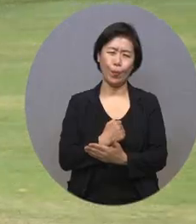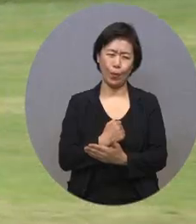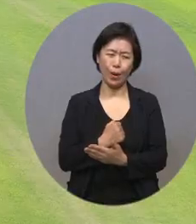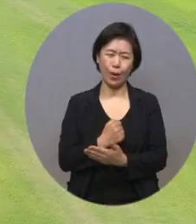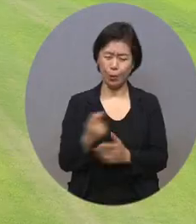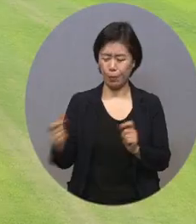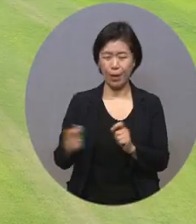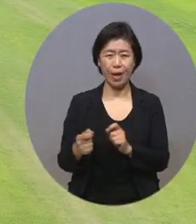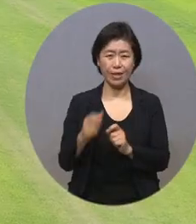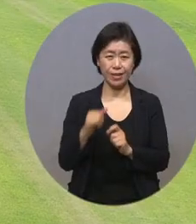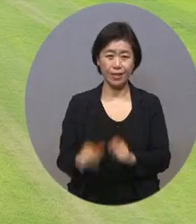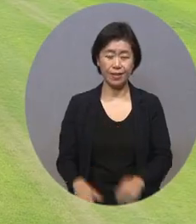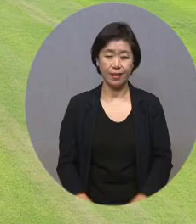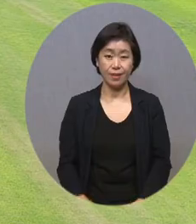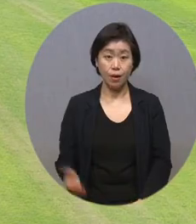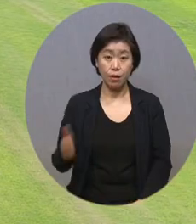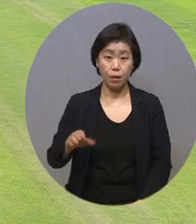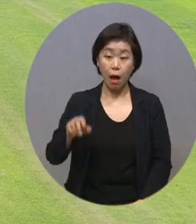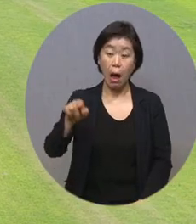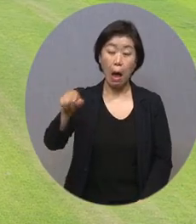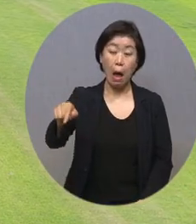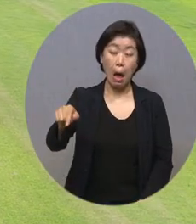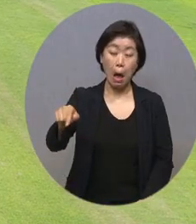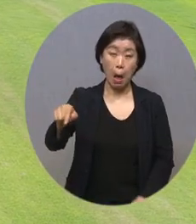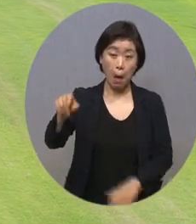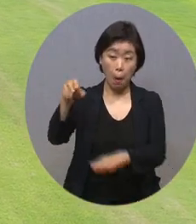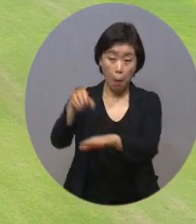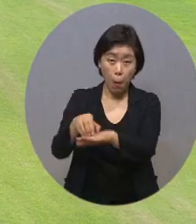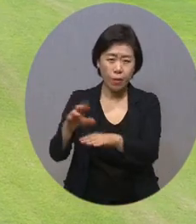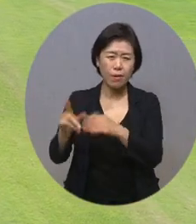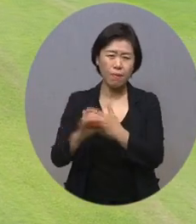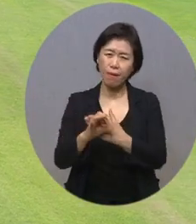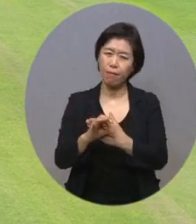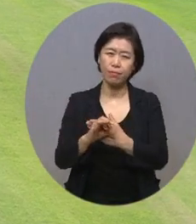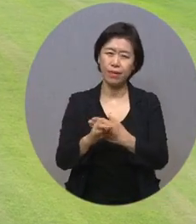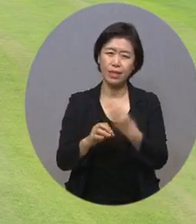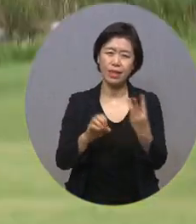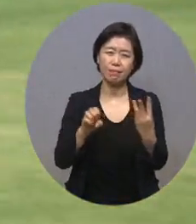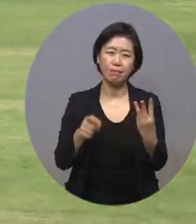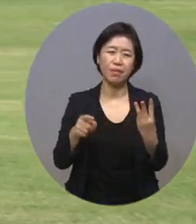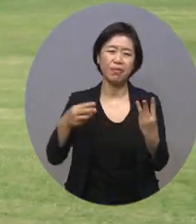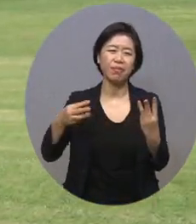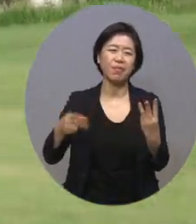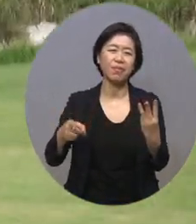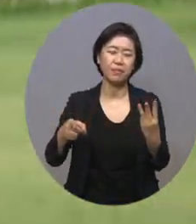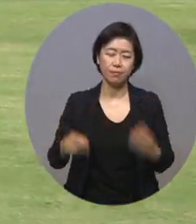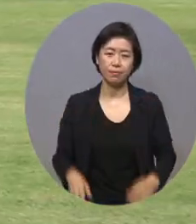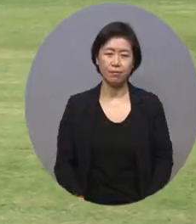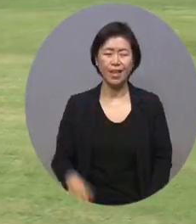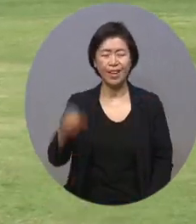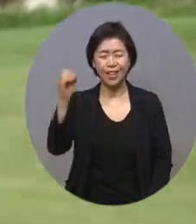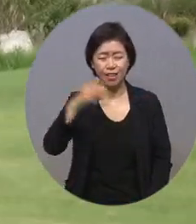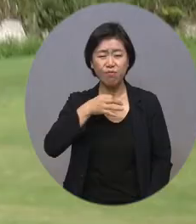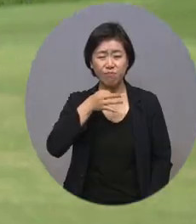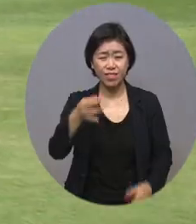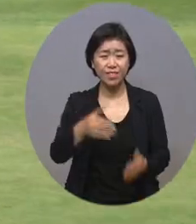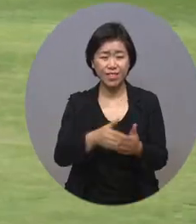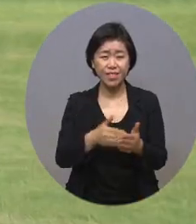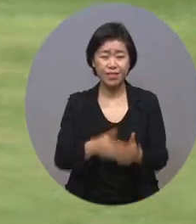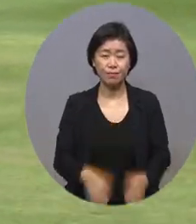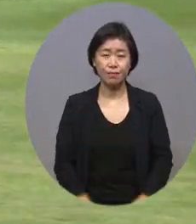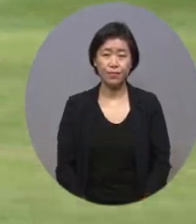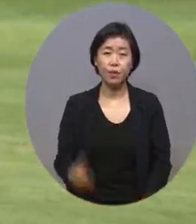좀 짧았어. 근데 저기 끝에 온다면 더 힘들겠다. 어. 쓰리빠다. 어. 괜히 한번 외쳐봤어? 어프로치랑 오빠, 오빠 볼